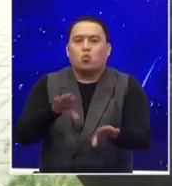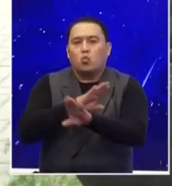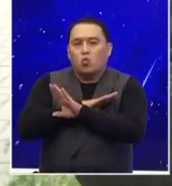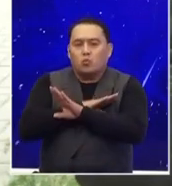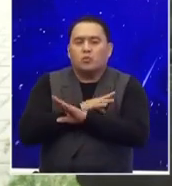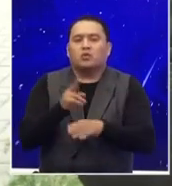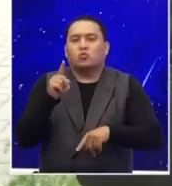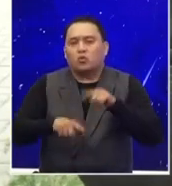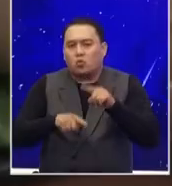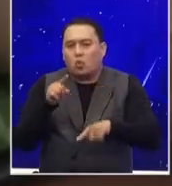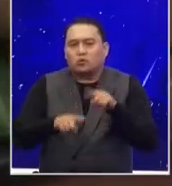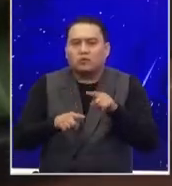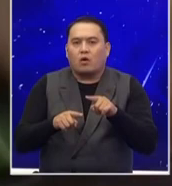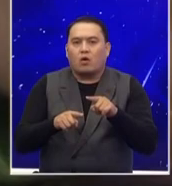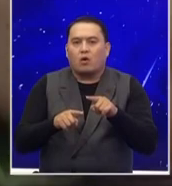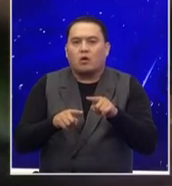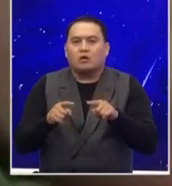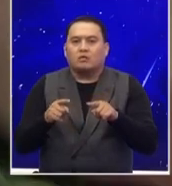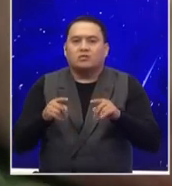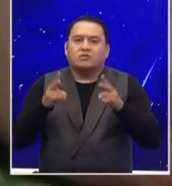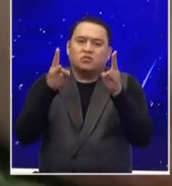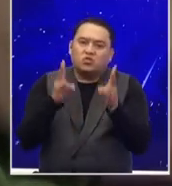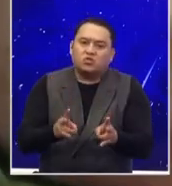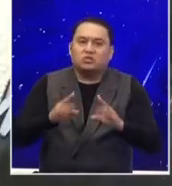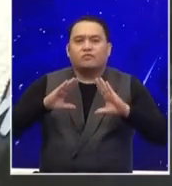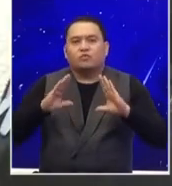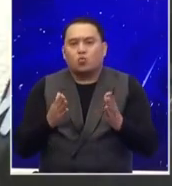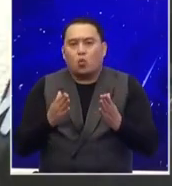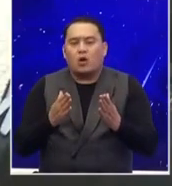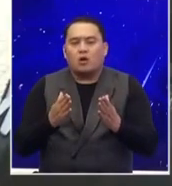умер кто-то. Какие-то произошли в жизни катаклизмы.